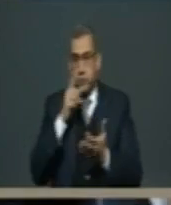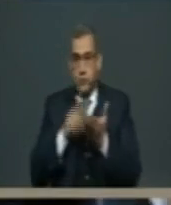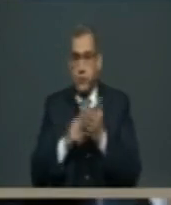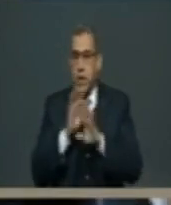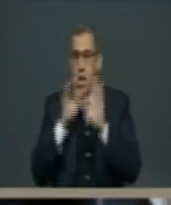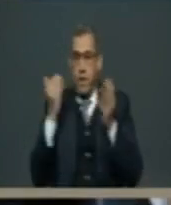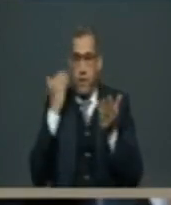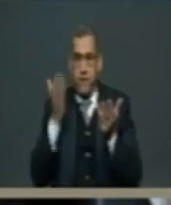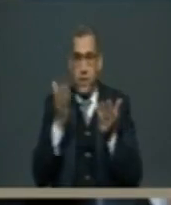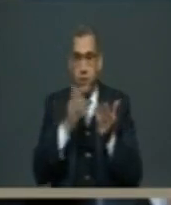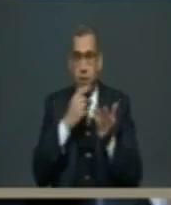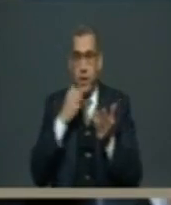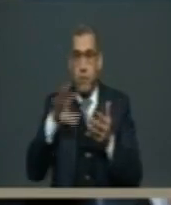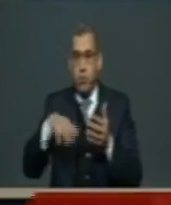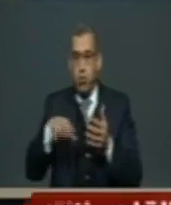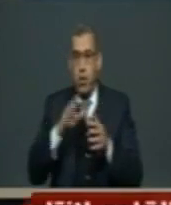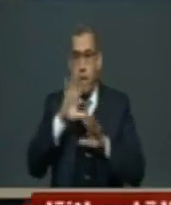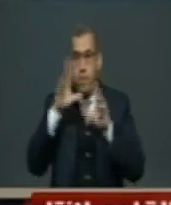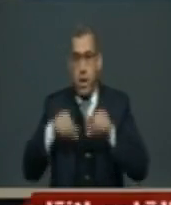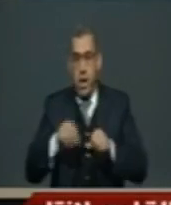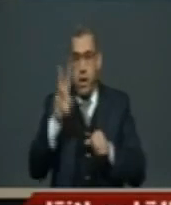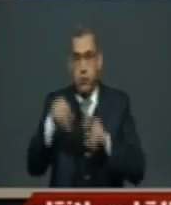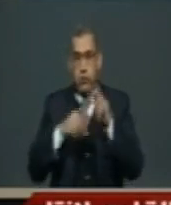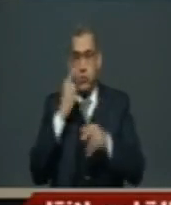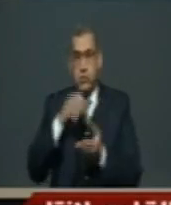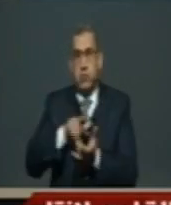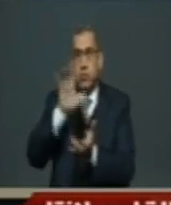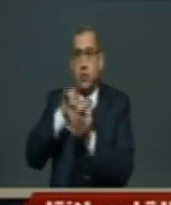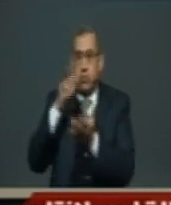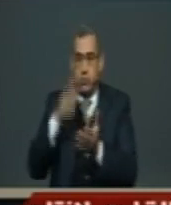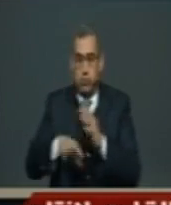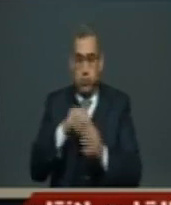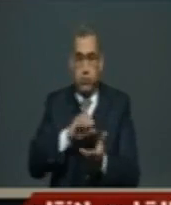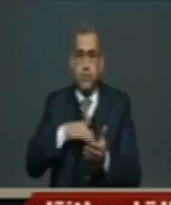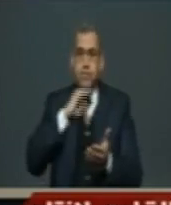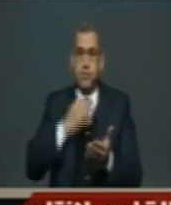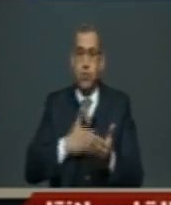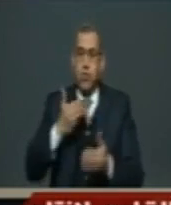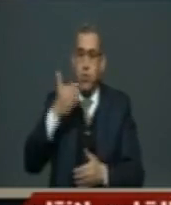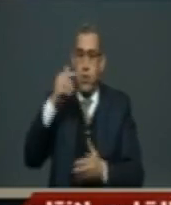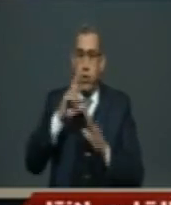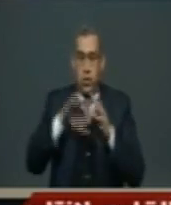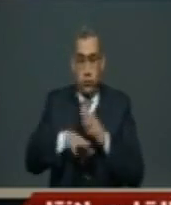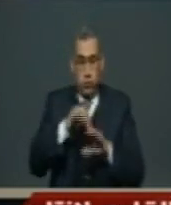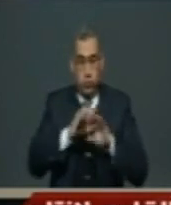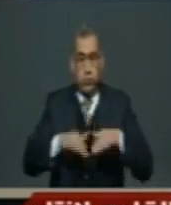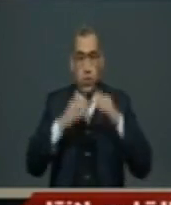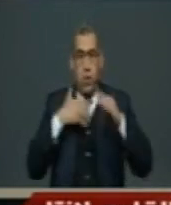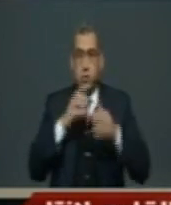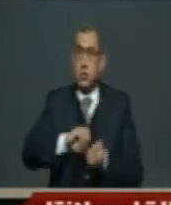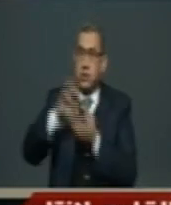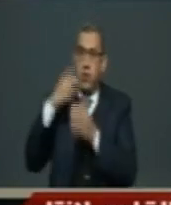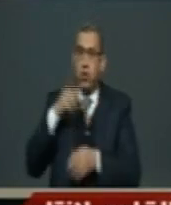السلع للسوق المحلي وكذلك التصدير والمستقبل في التصدير حتى نقلل من